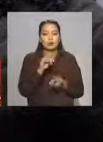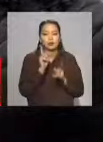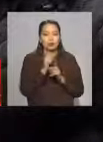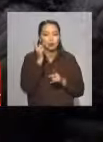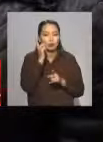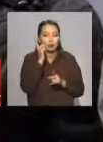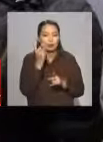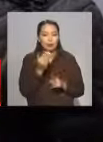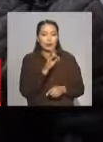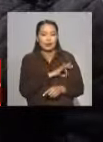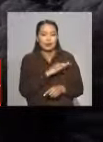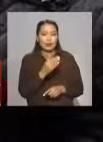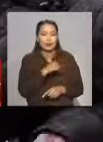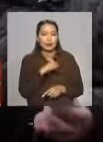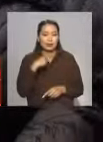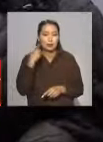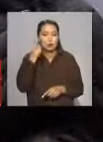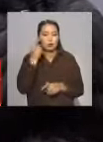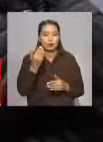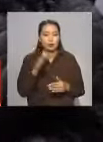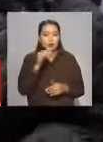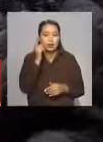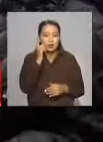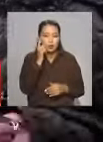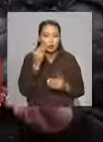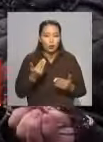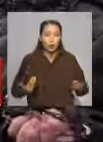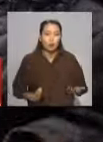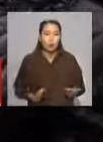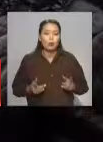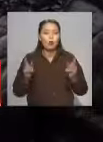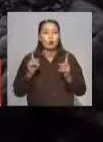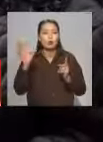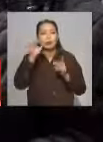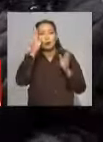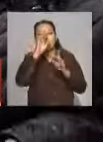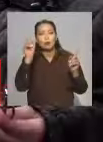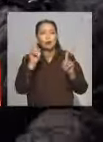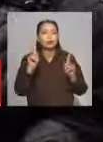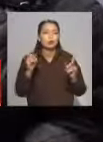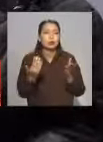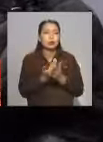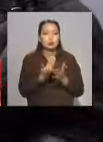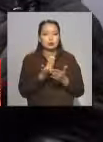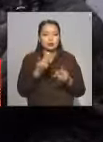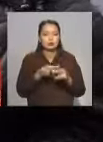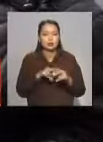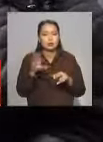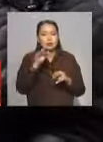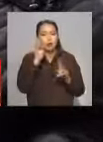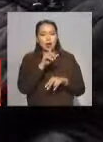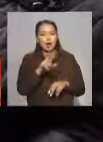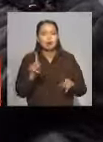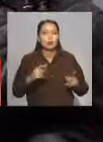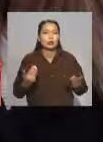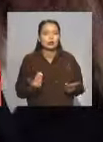отырады. Өзіңіз ойлаңыз, телефонды отырғасын, өмірде не болып отыр, табиғатта не болып отыр. Вообще адамзаттың өмірінде не болып отыр,